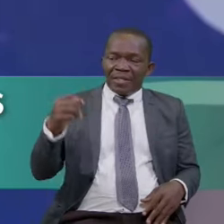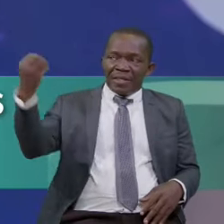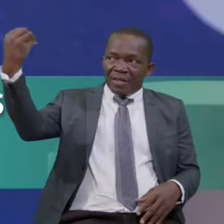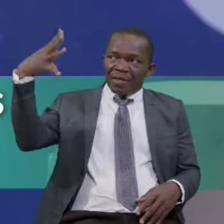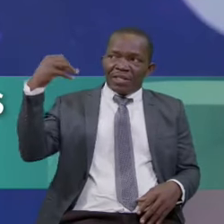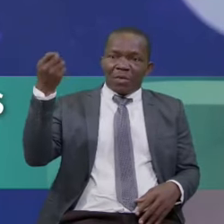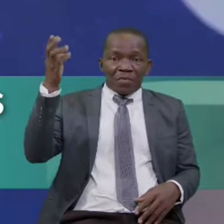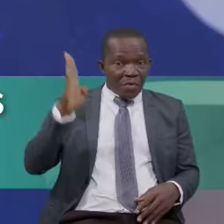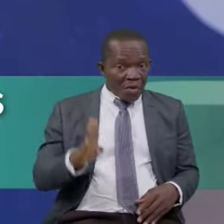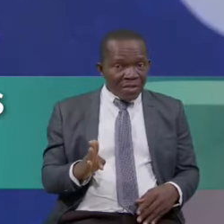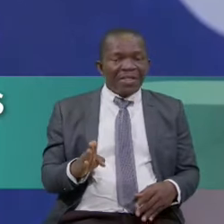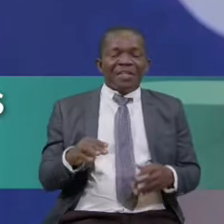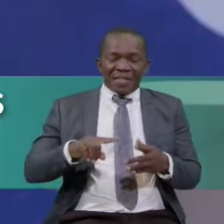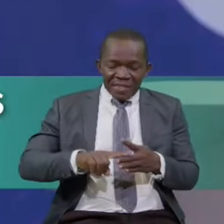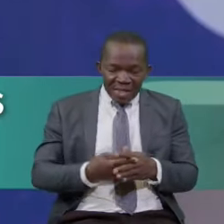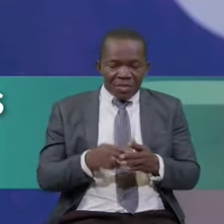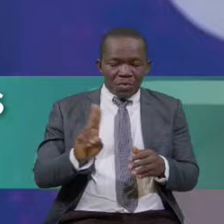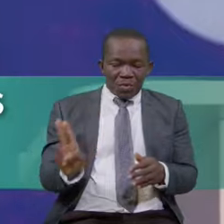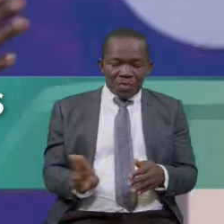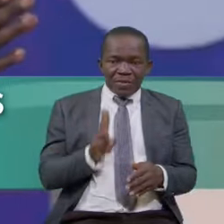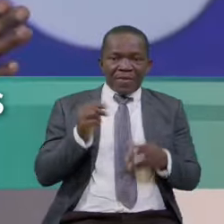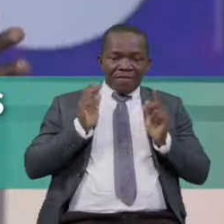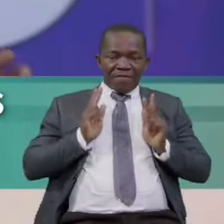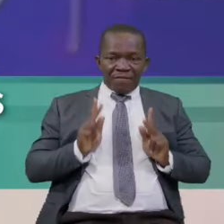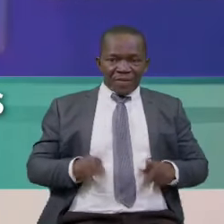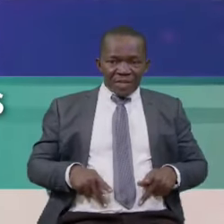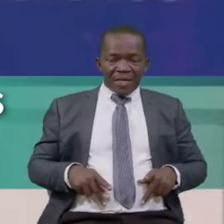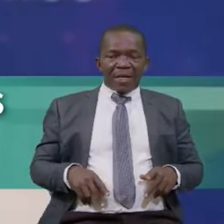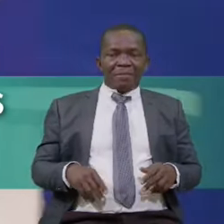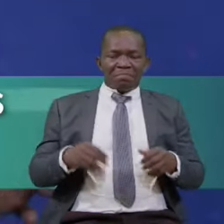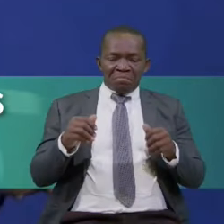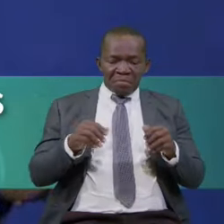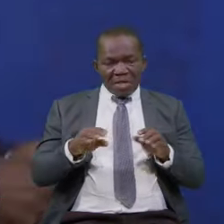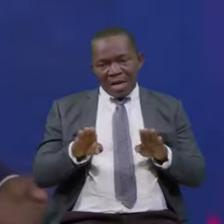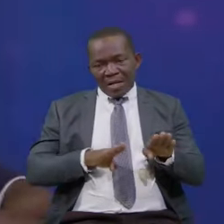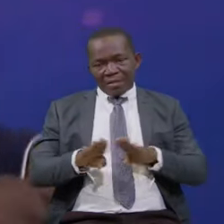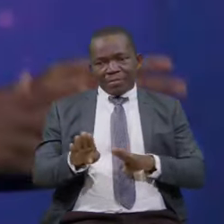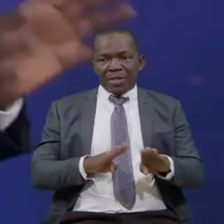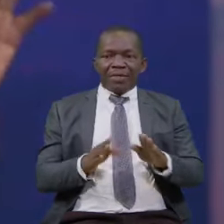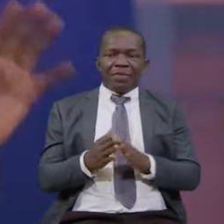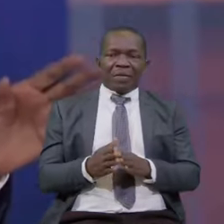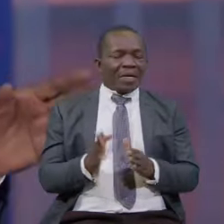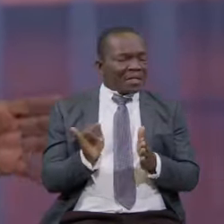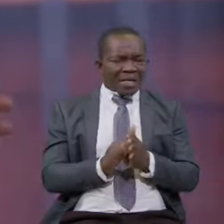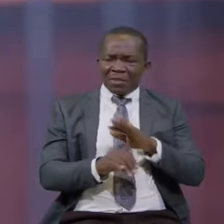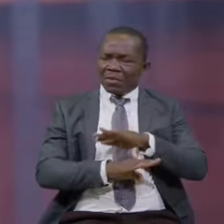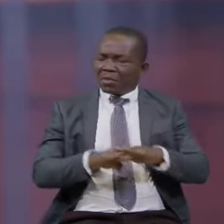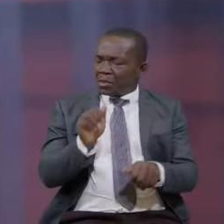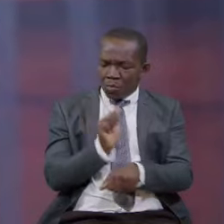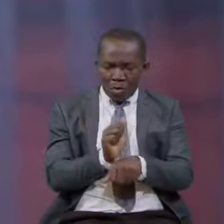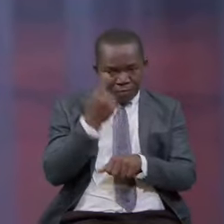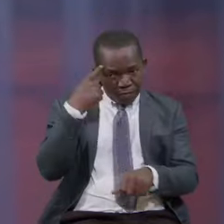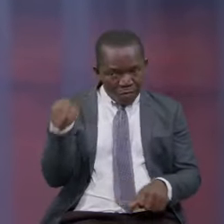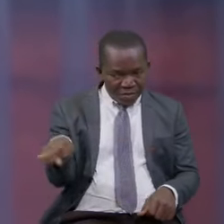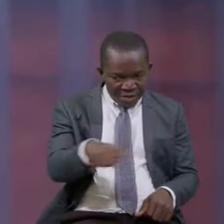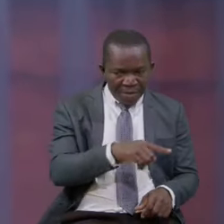avec l'attitude naturelle physique il servent et ça ne marche pas et travaille